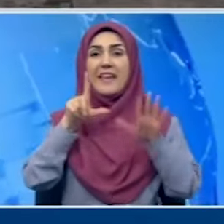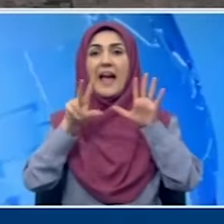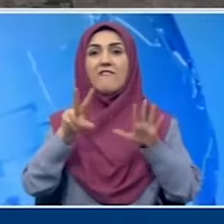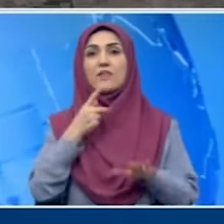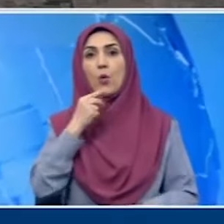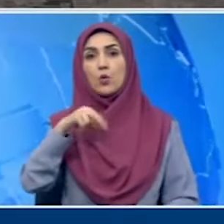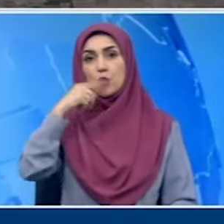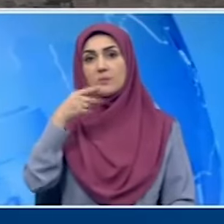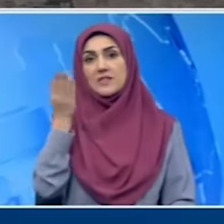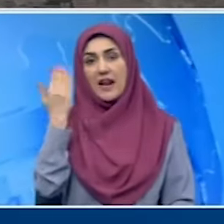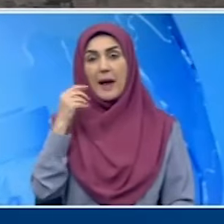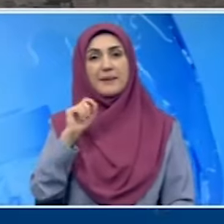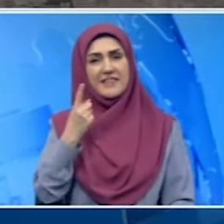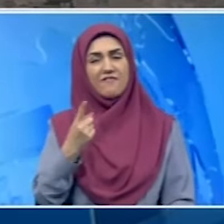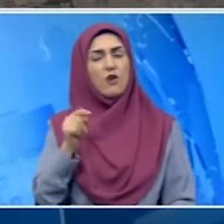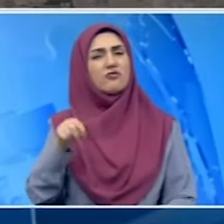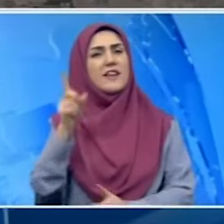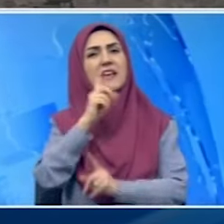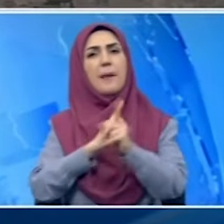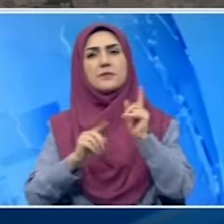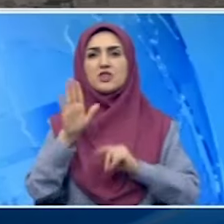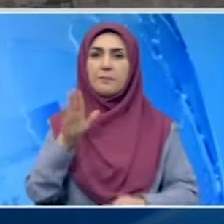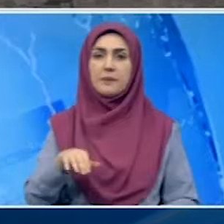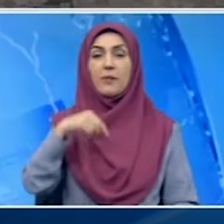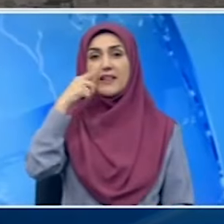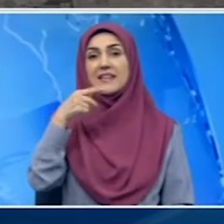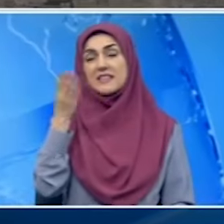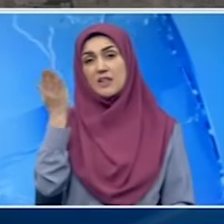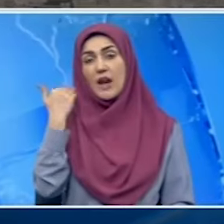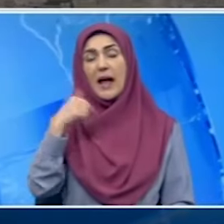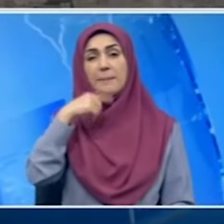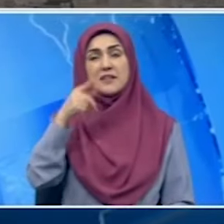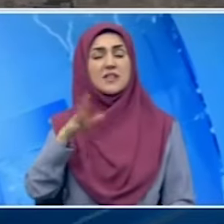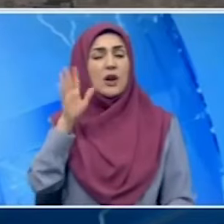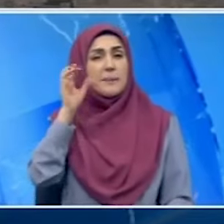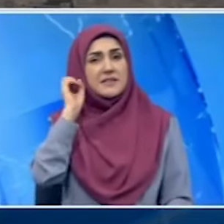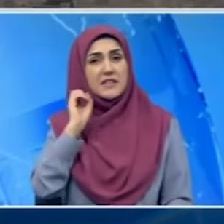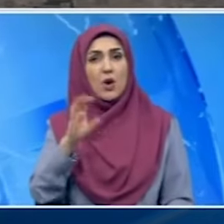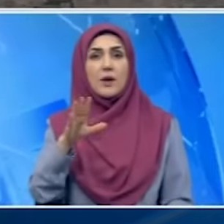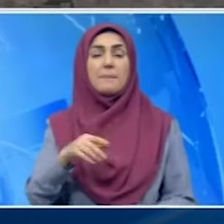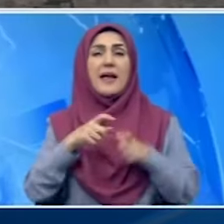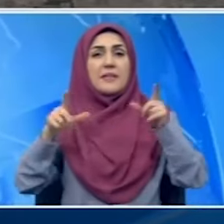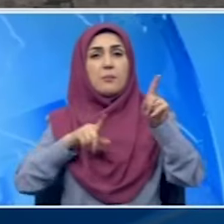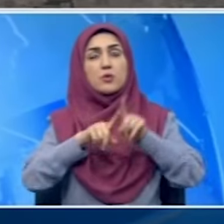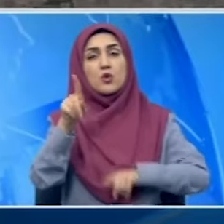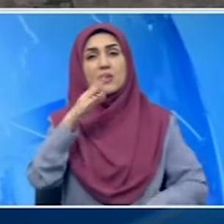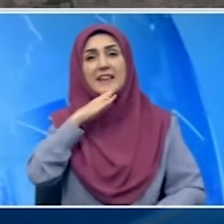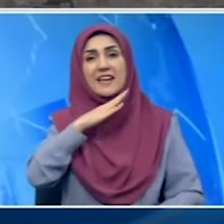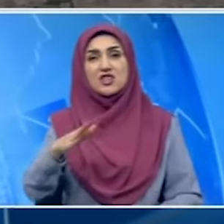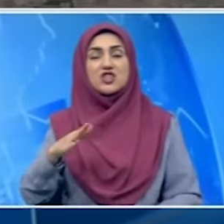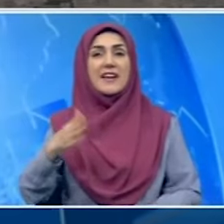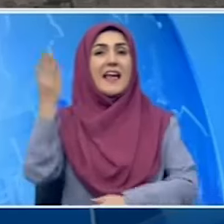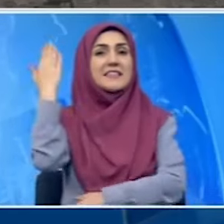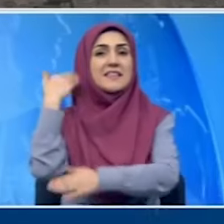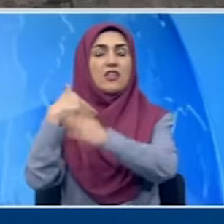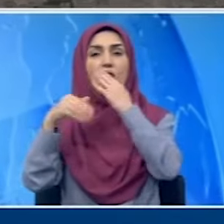افزوده 7 اکتبر 2023 ظرف چند دقیقه نظام ارتش اسرائیل فرو پاشید و